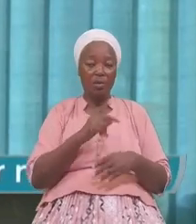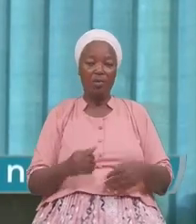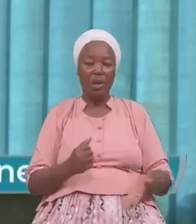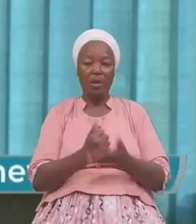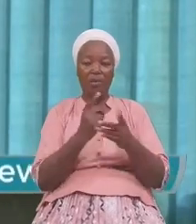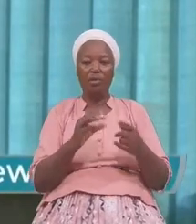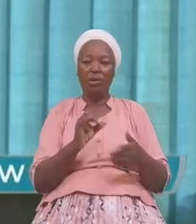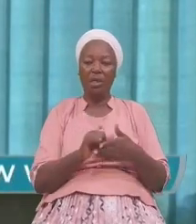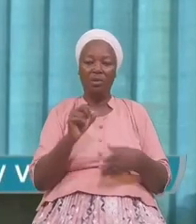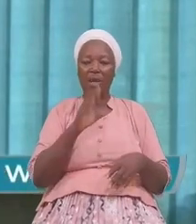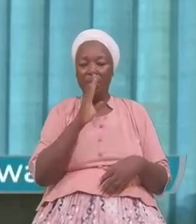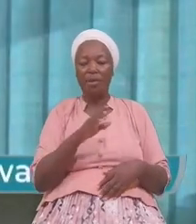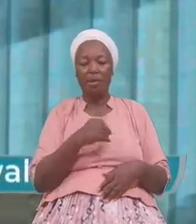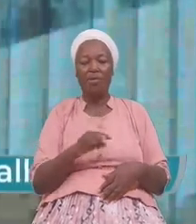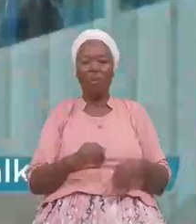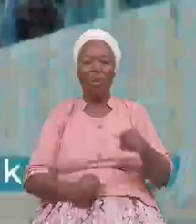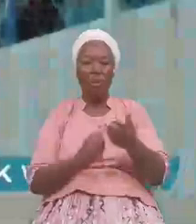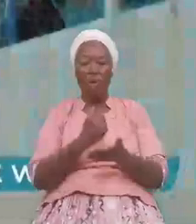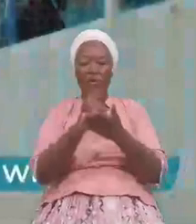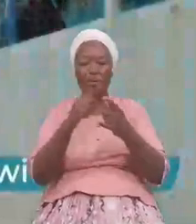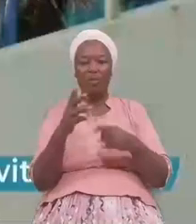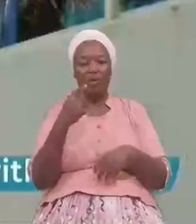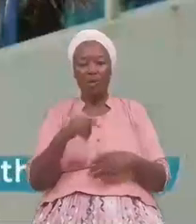votre nouvelle foi, dans votre voyage vers le ciel.